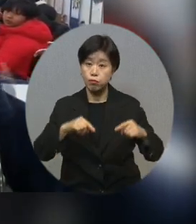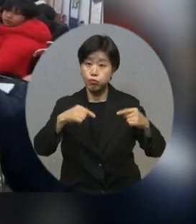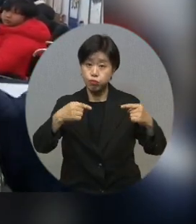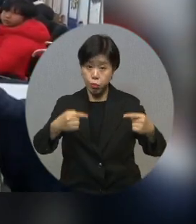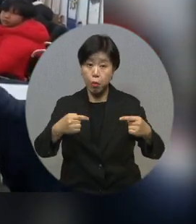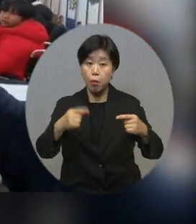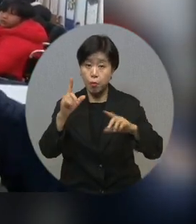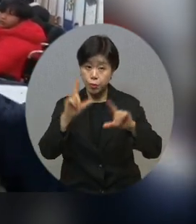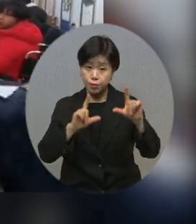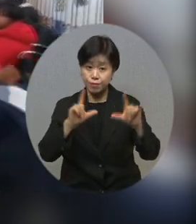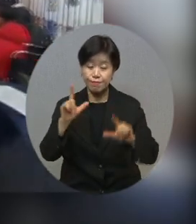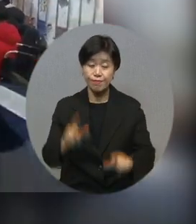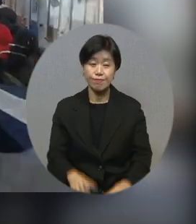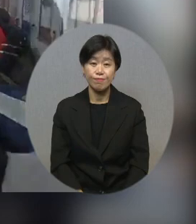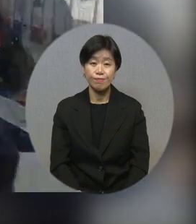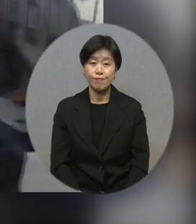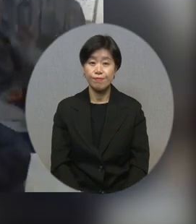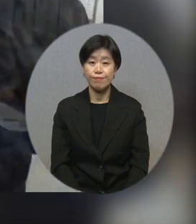계시네요.